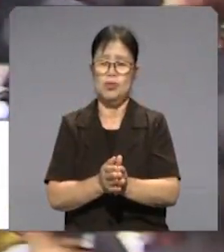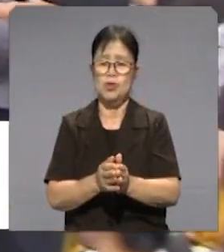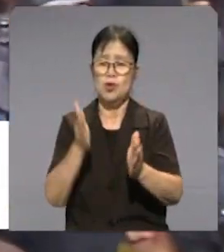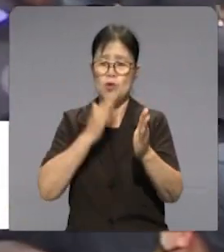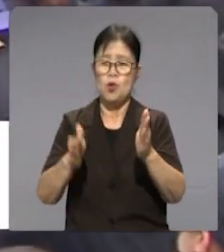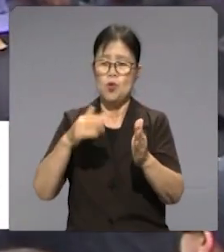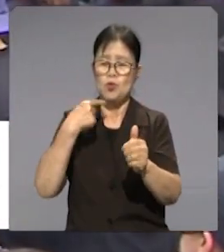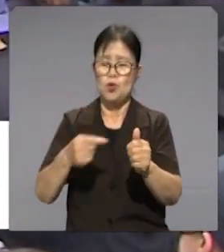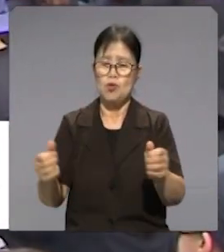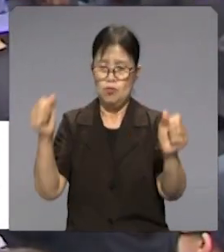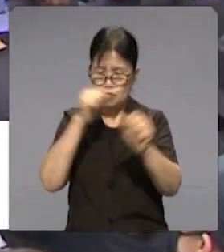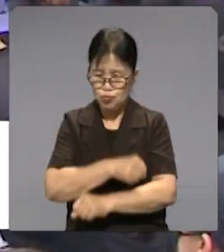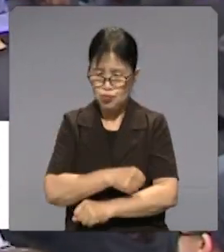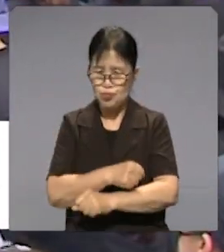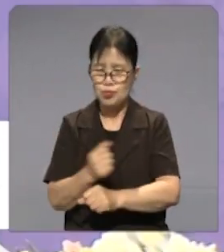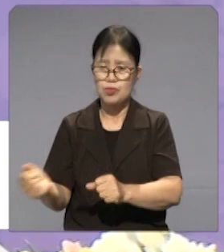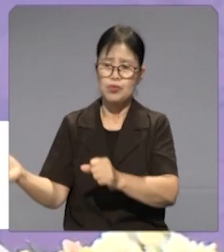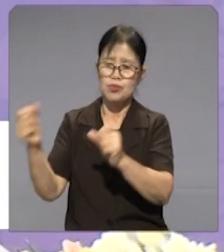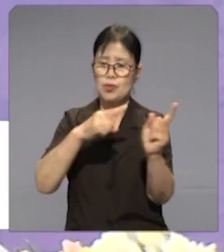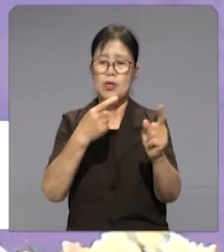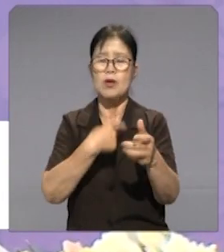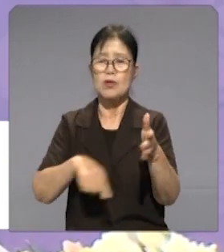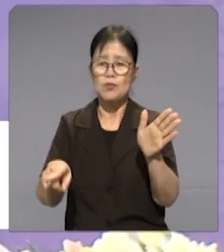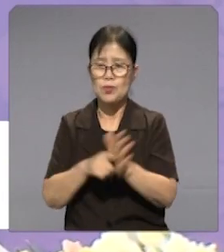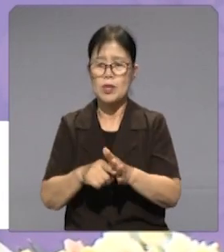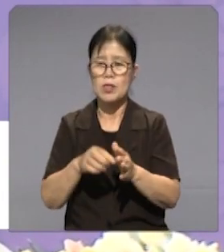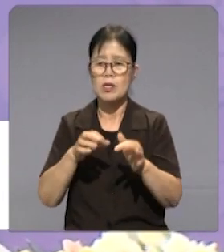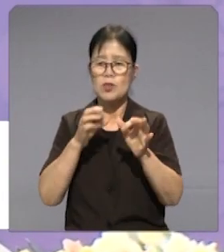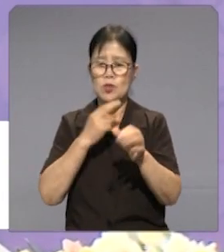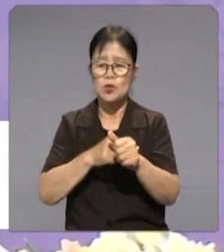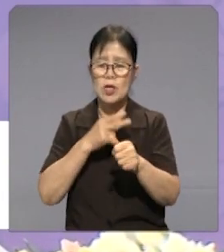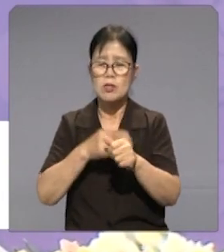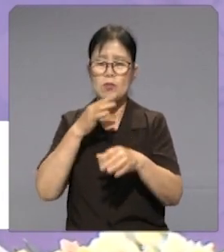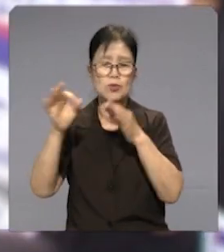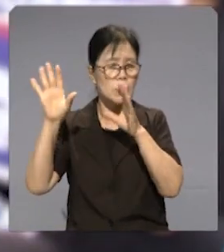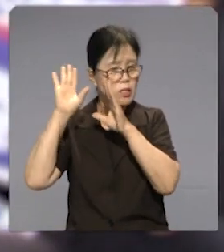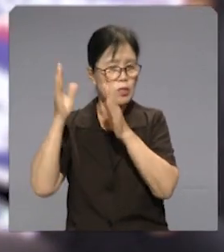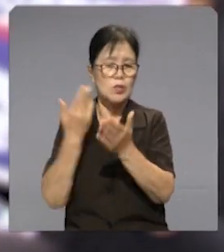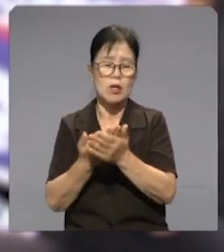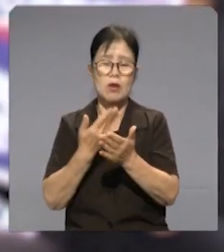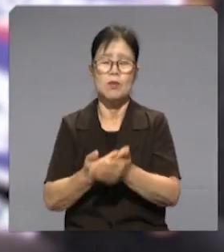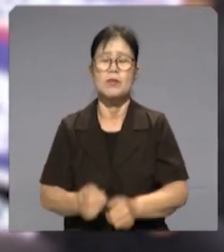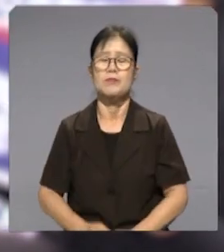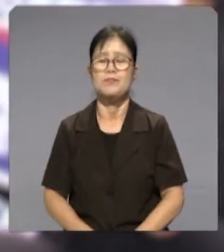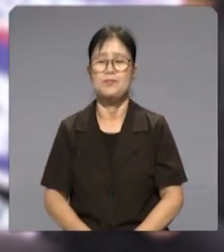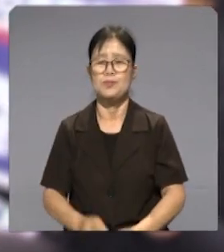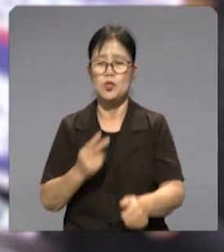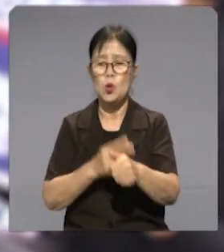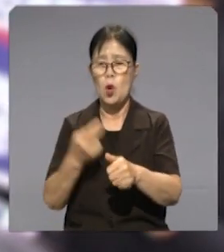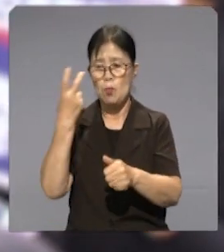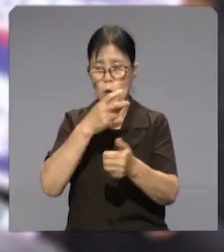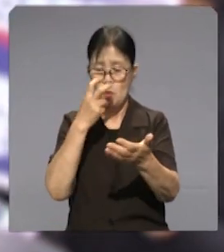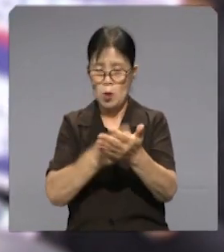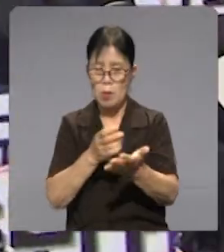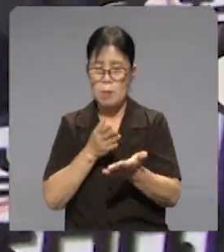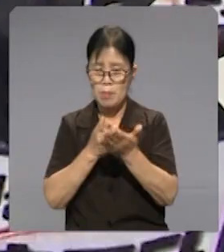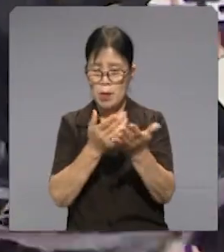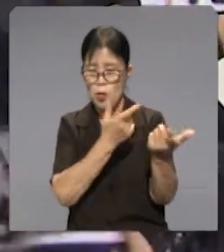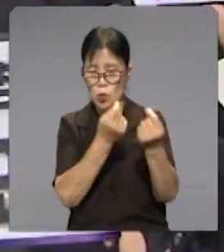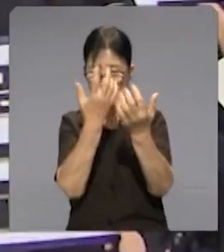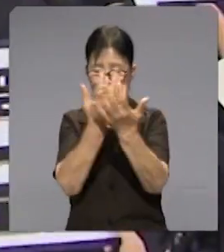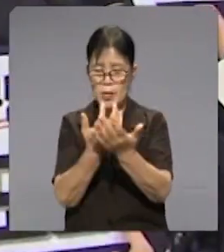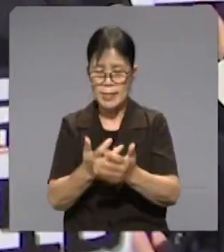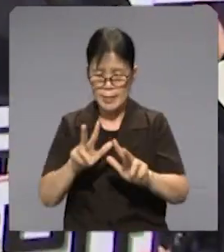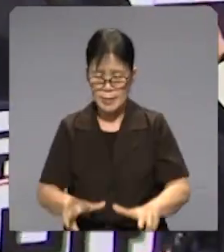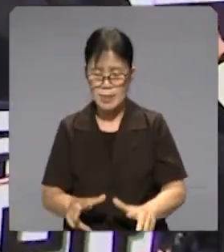위해 교사들의 목소리를 들어줄 것을 요구했습니다. 교원단체가 발표한 교원보호법안 발의 공동안을